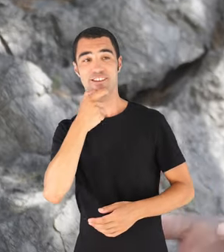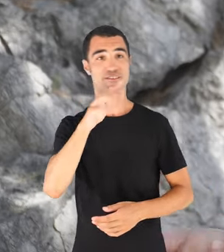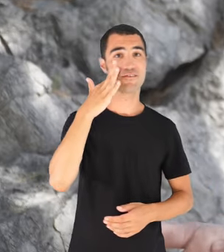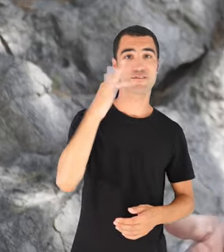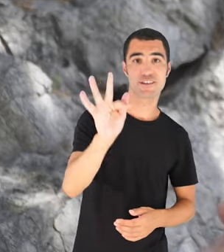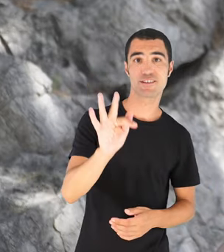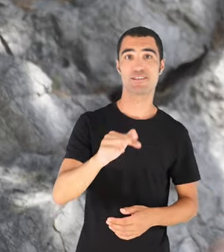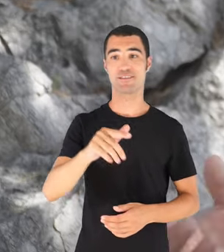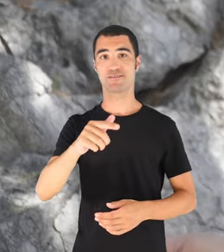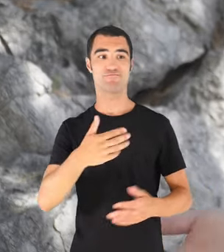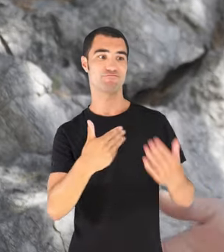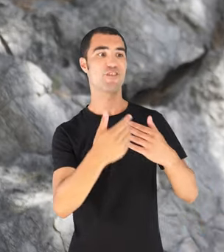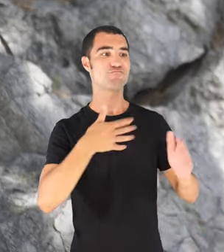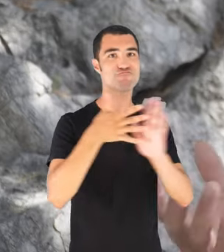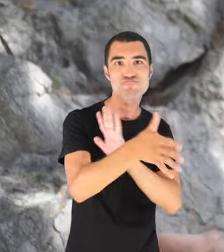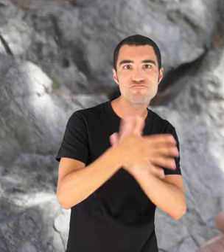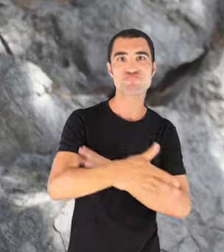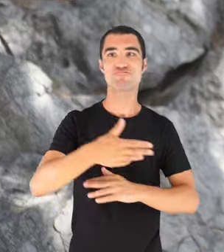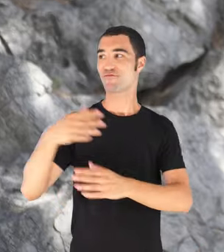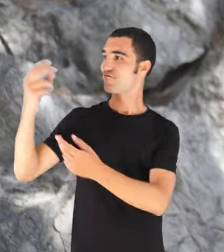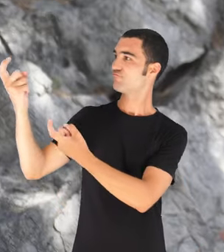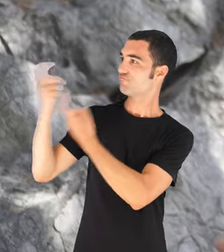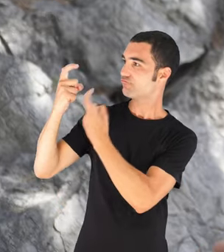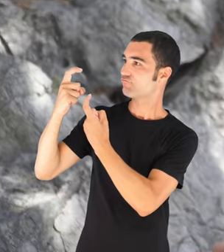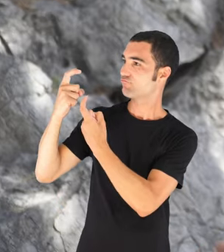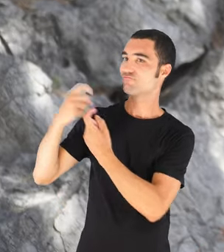anglès, sé francès, m'agrada xerrar amb la gent, m'agrada explicar